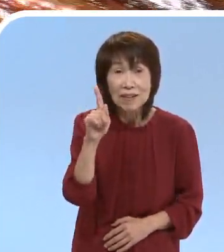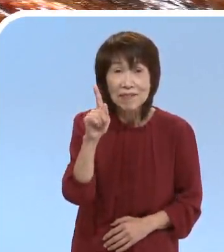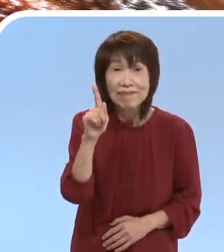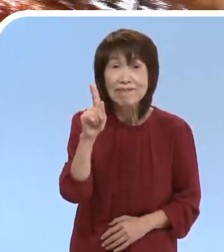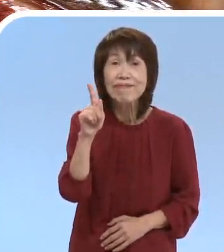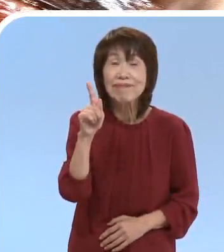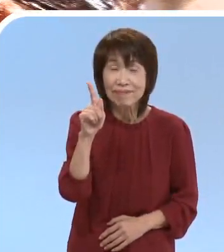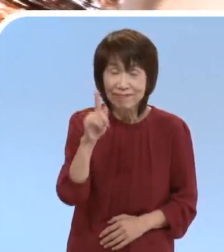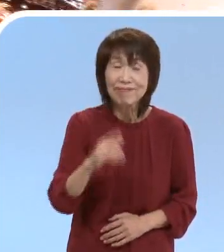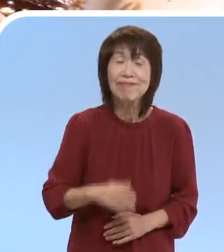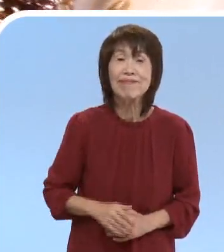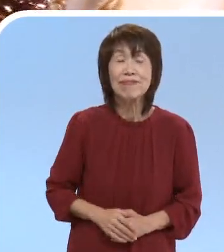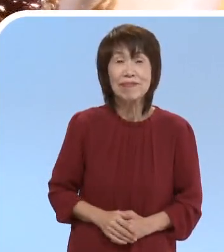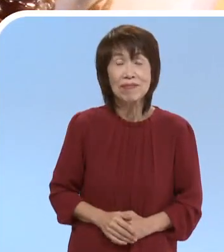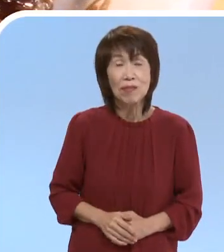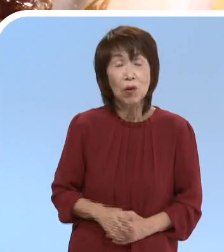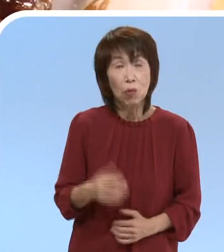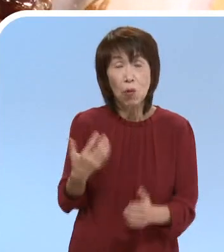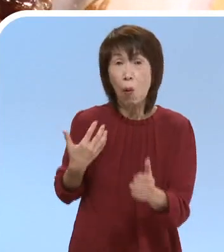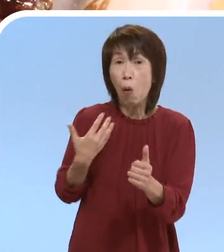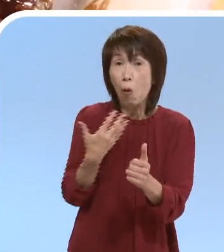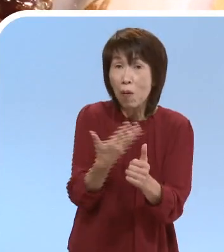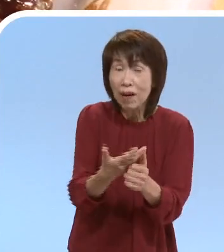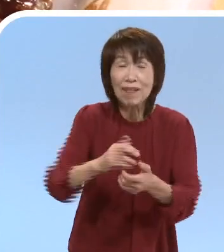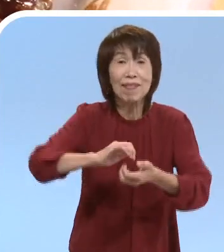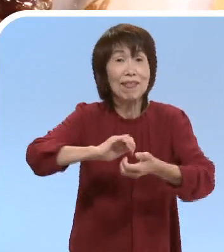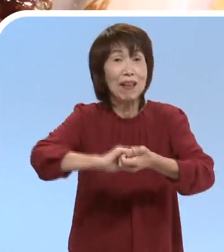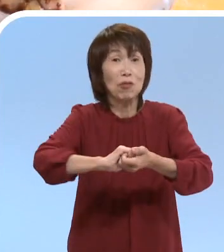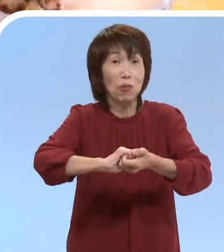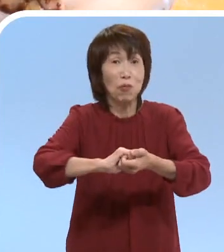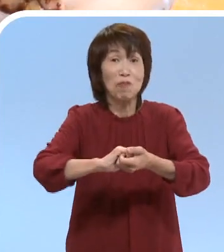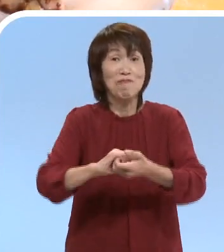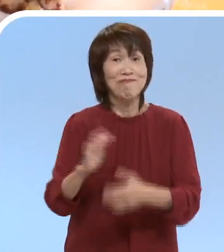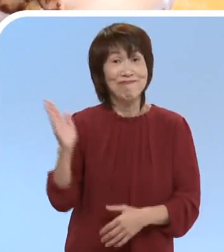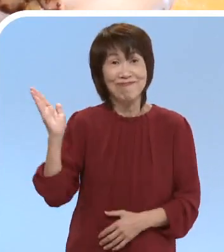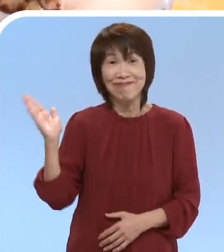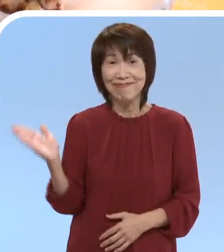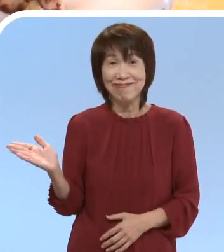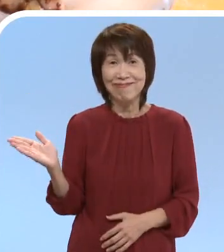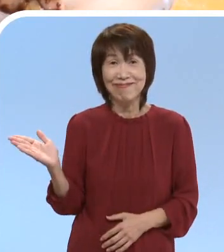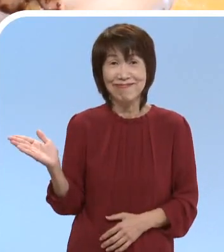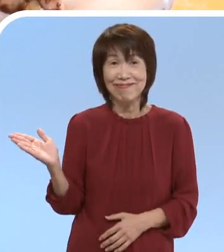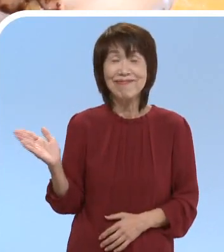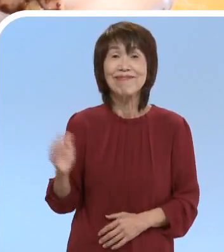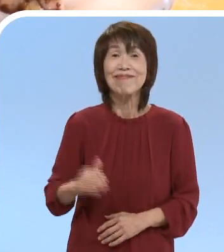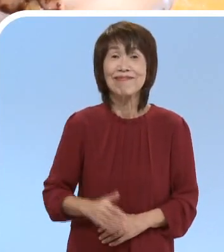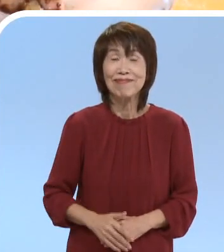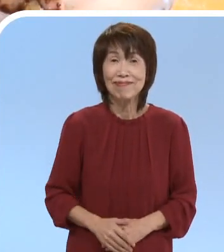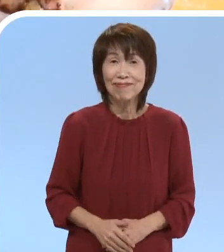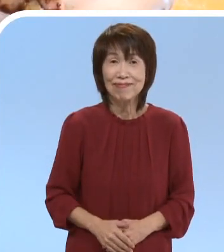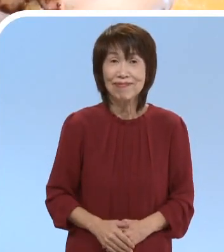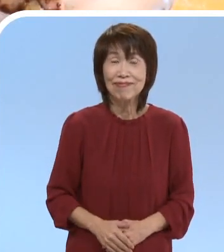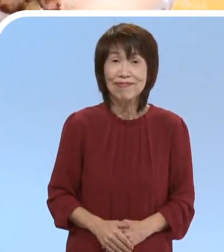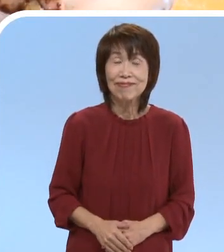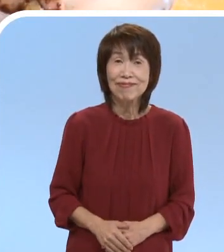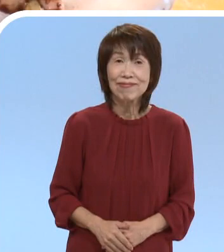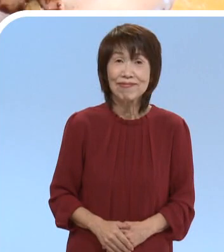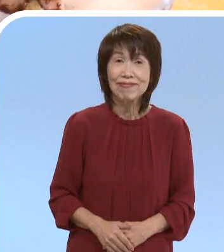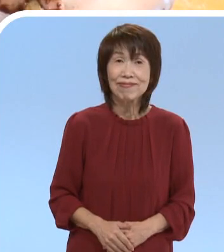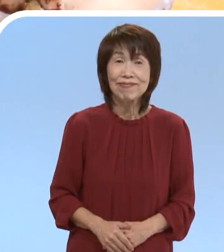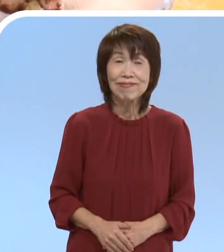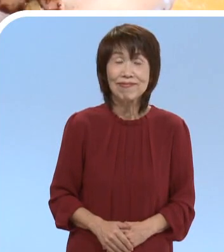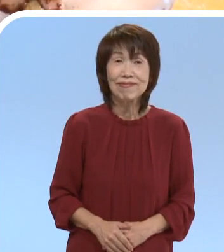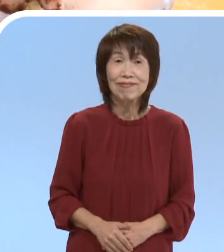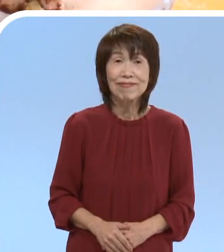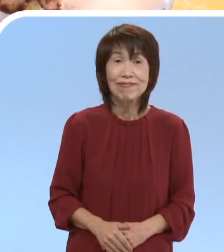なんていうメニューなんですか？ これは、杉屋のおまかせ5本セットで、ささみ、せせり、ぼんじり、